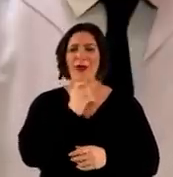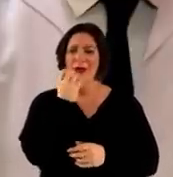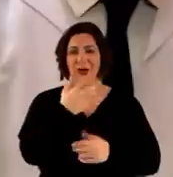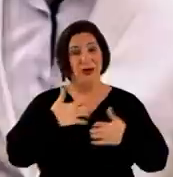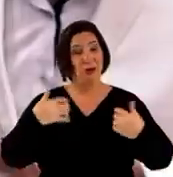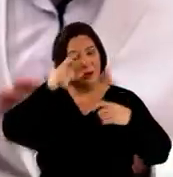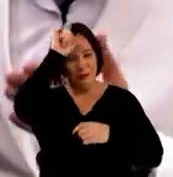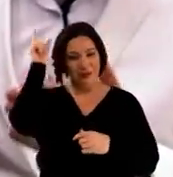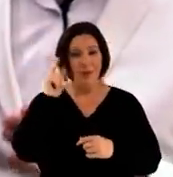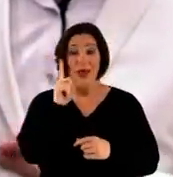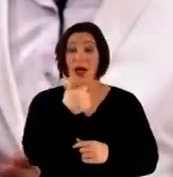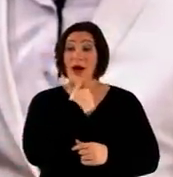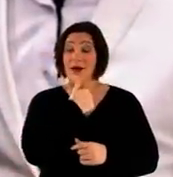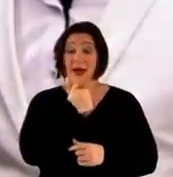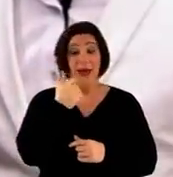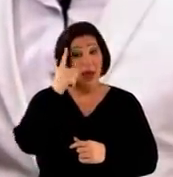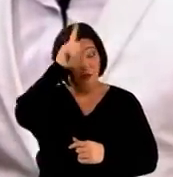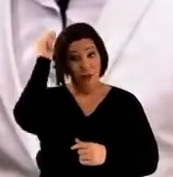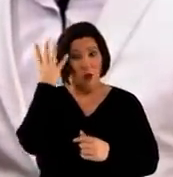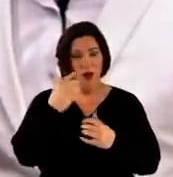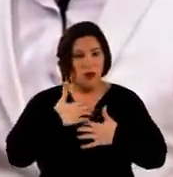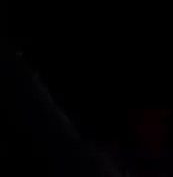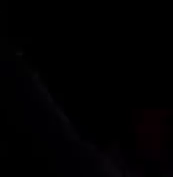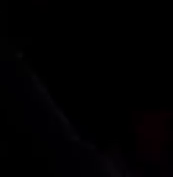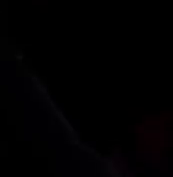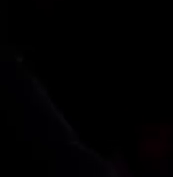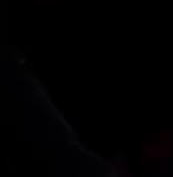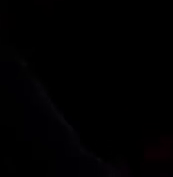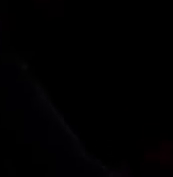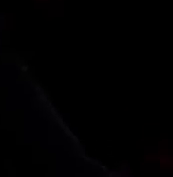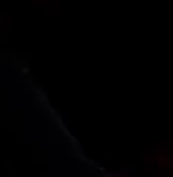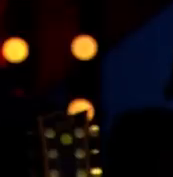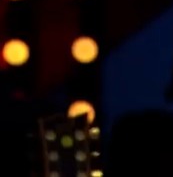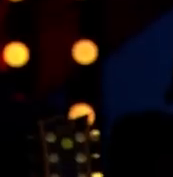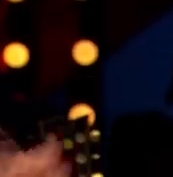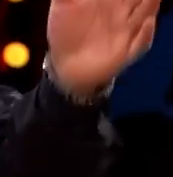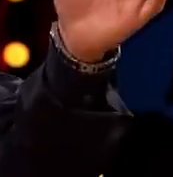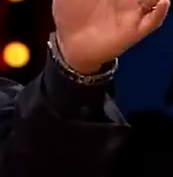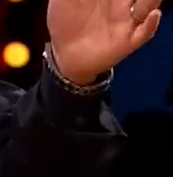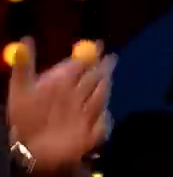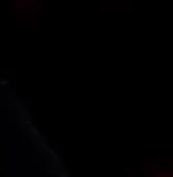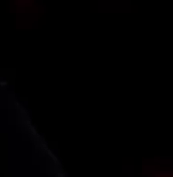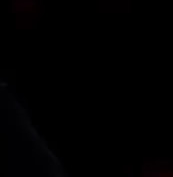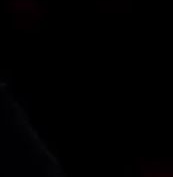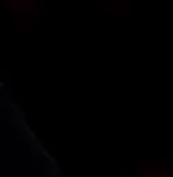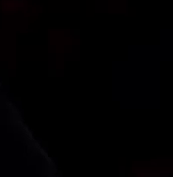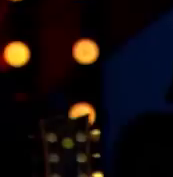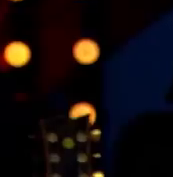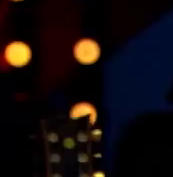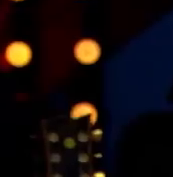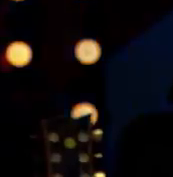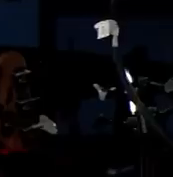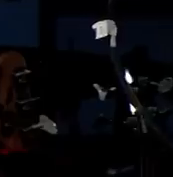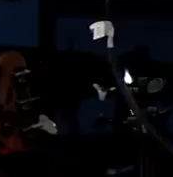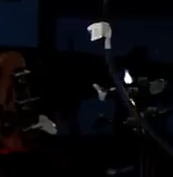hemşire. Bir erkek hemşire olarak cesaretine hayran. İkiniz de harikuladesiniz. Teşekkür ederim. Kız olsaydım... O James Bond gibi